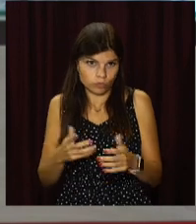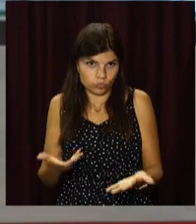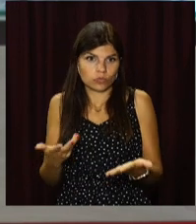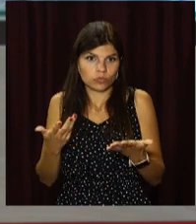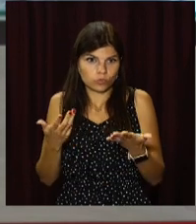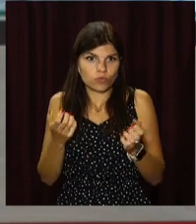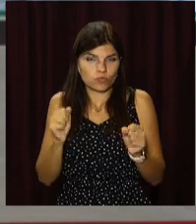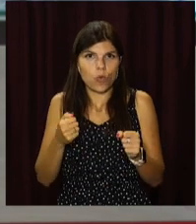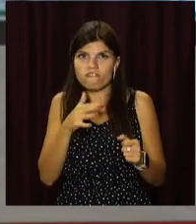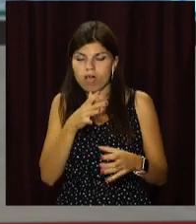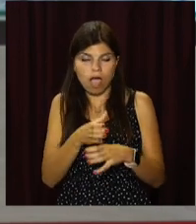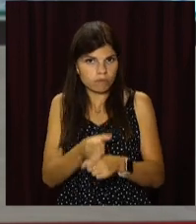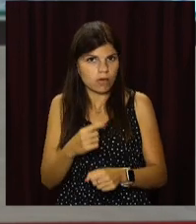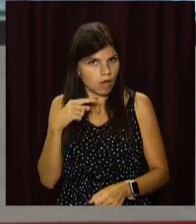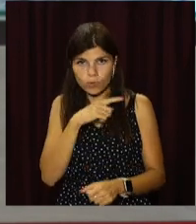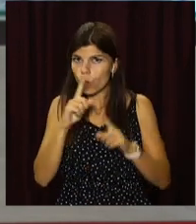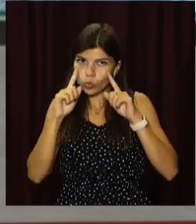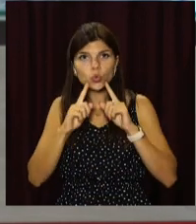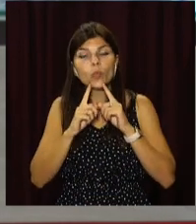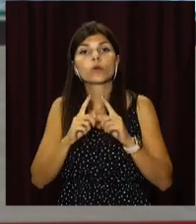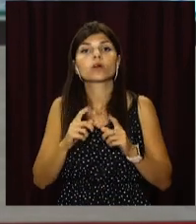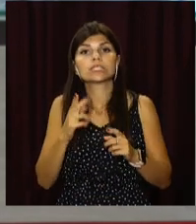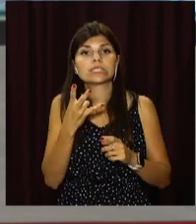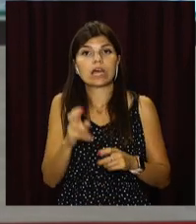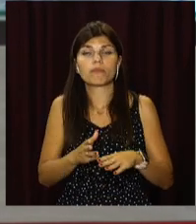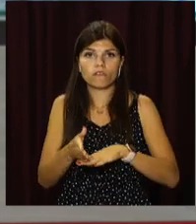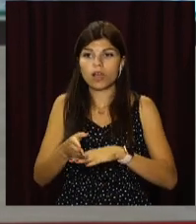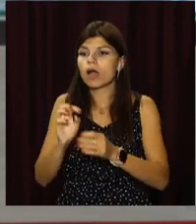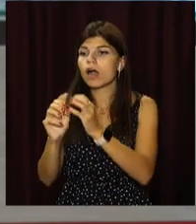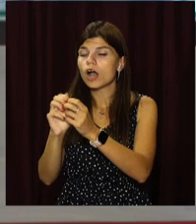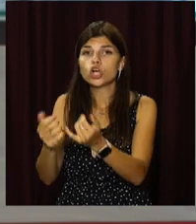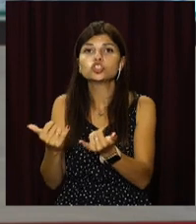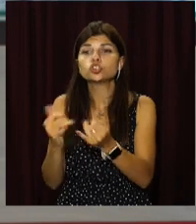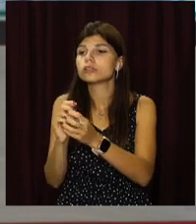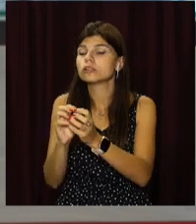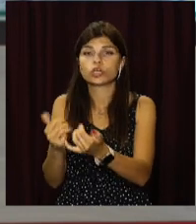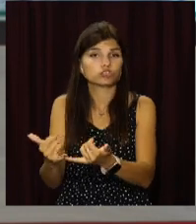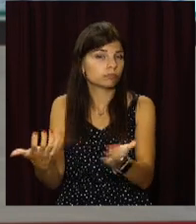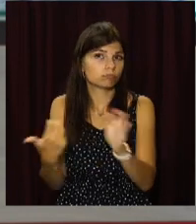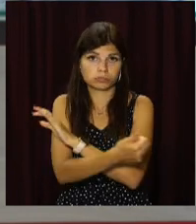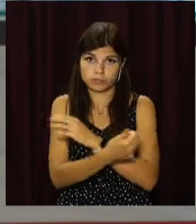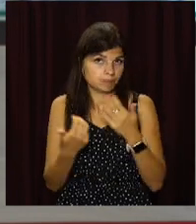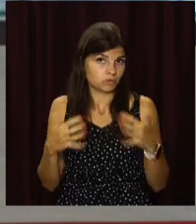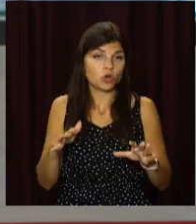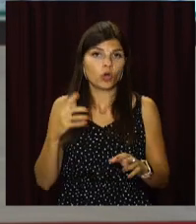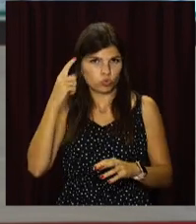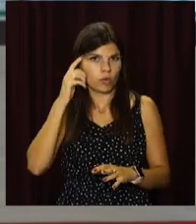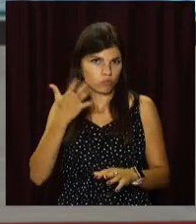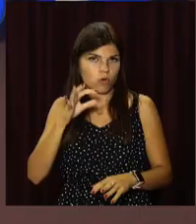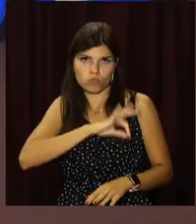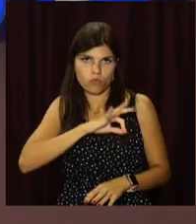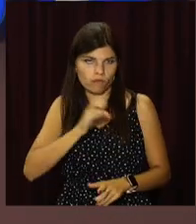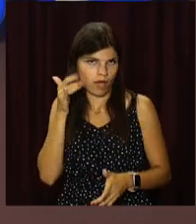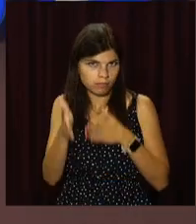буде скоротити там час перебування у ЦНАПі і так далі, я думаю, що ця послуга також буде дуже